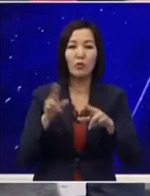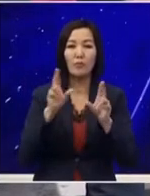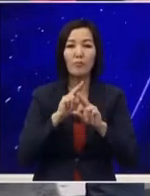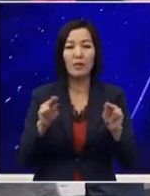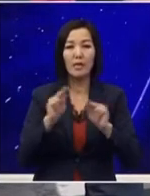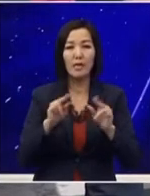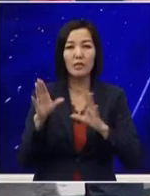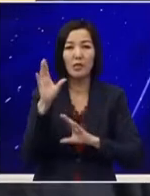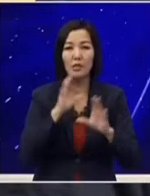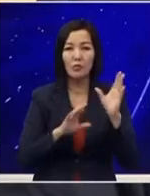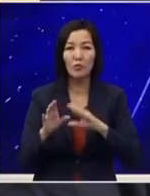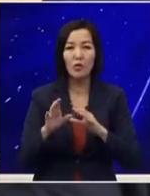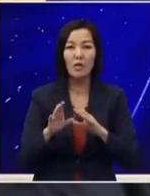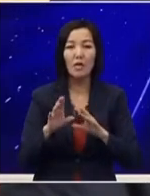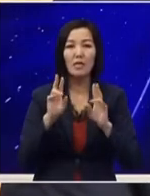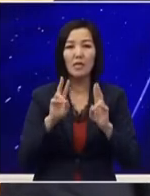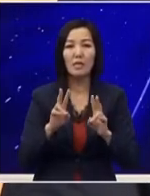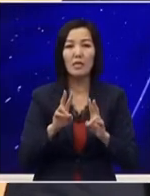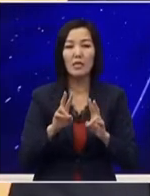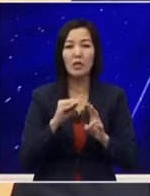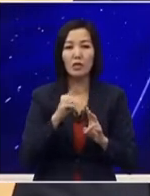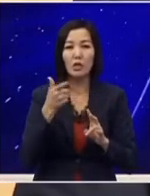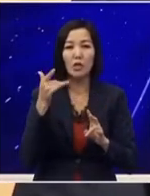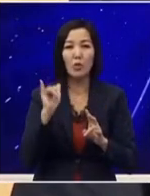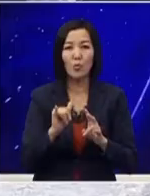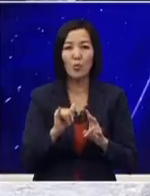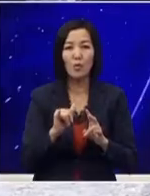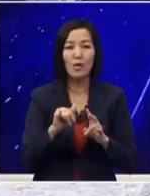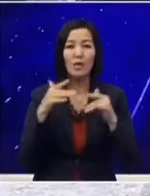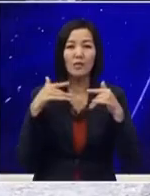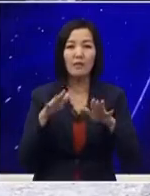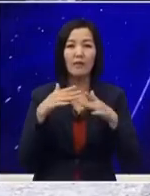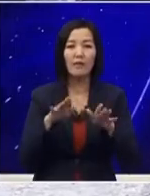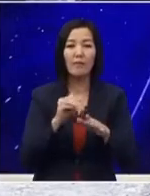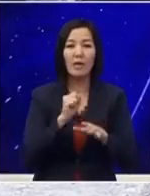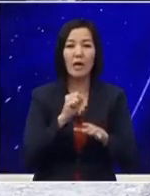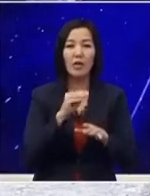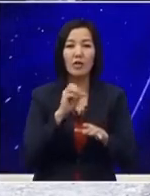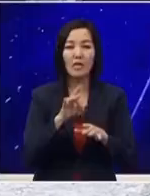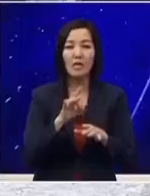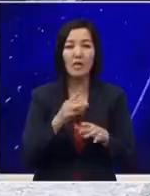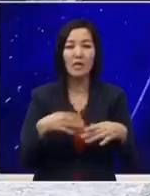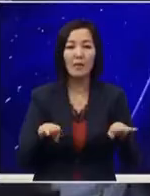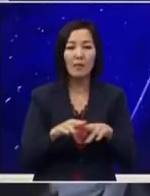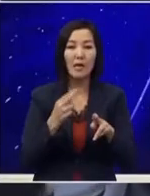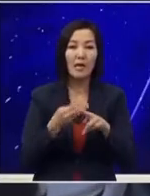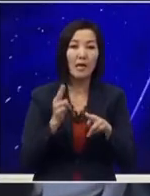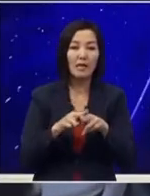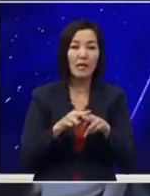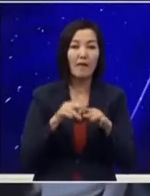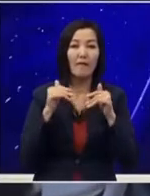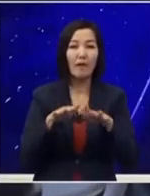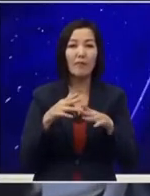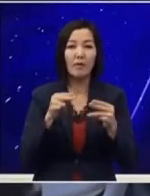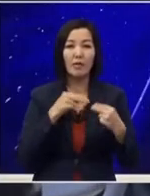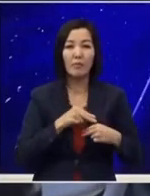построены педагогический институт, ныне это ЖТСУский университет, и швейная фабрика «Ажар». Именно на этой фабрике